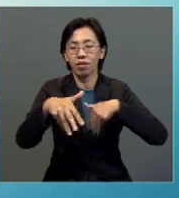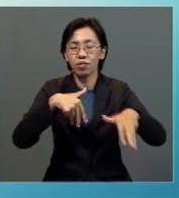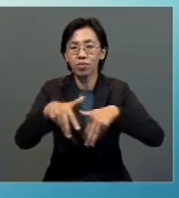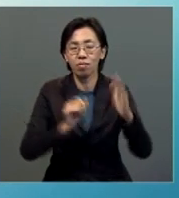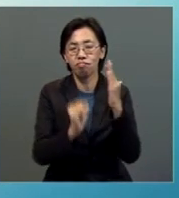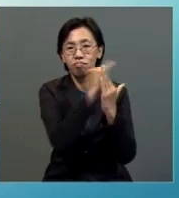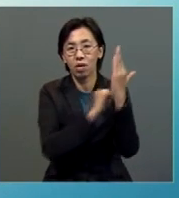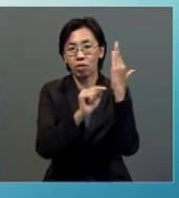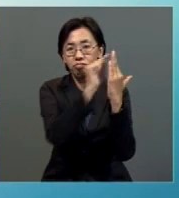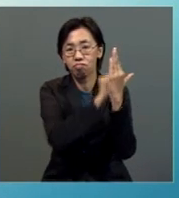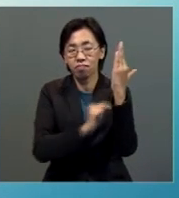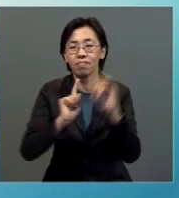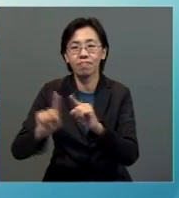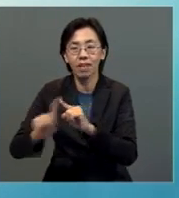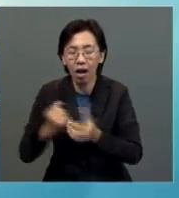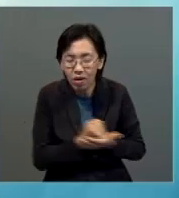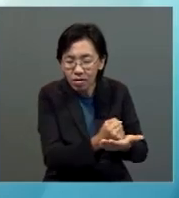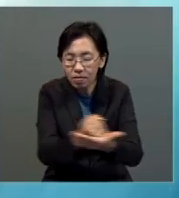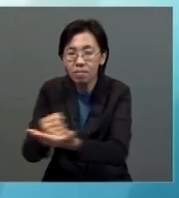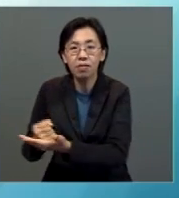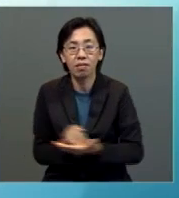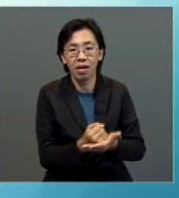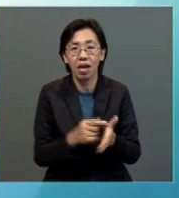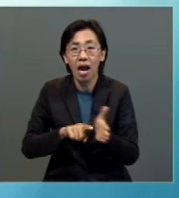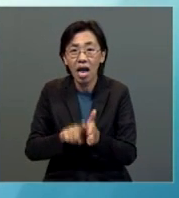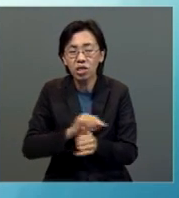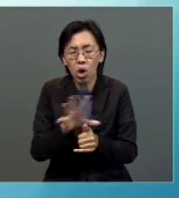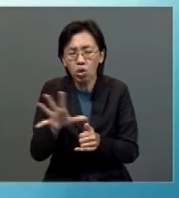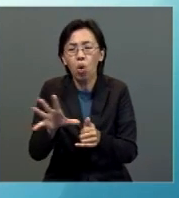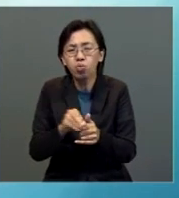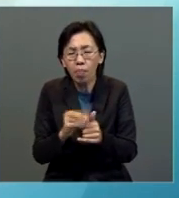นะครับที่ช่วยกันทำให้เรามีตัวเลขที่ดีสถิติที่ดีนะครับ